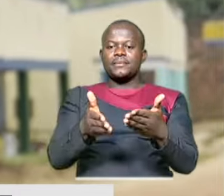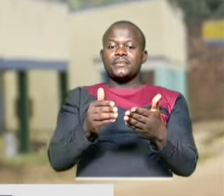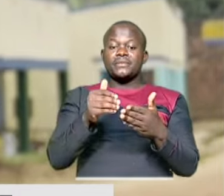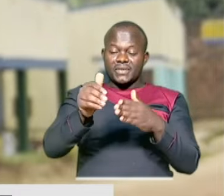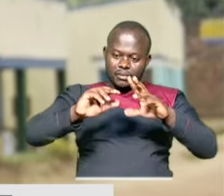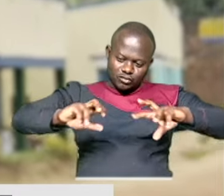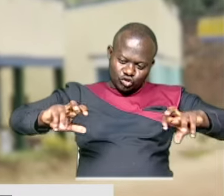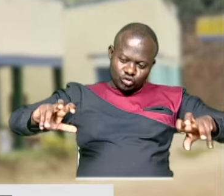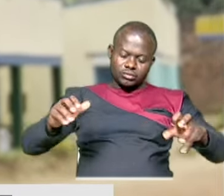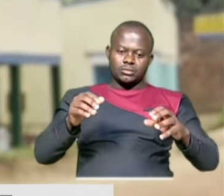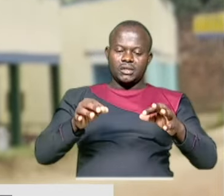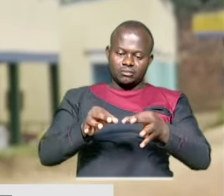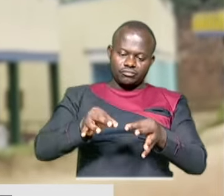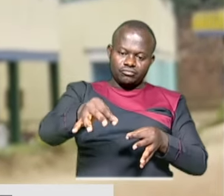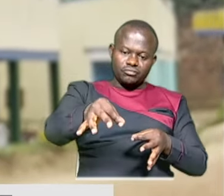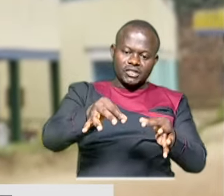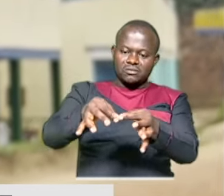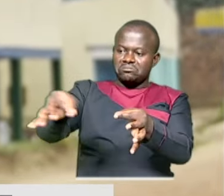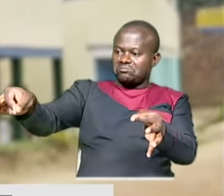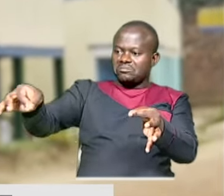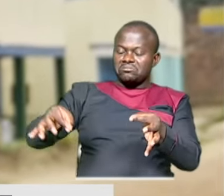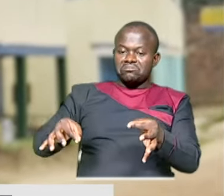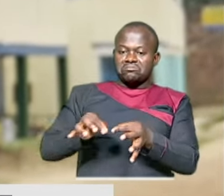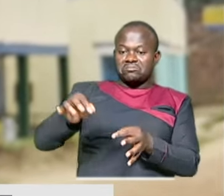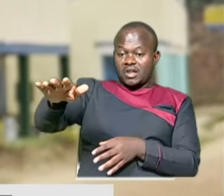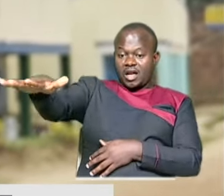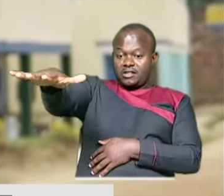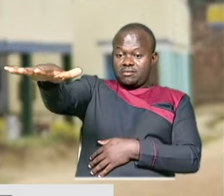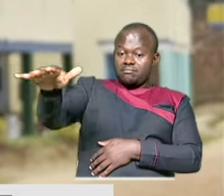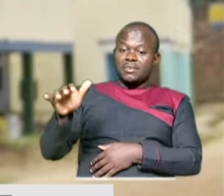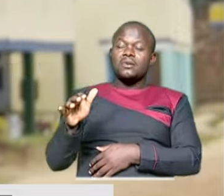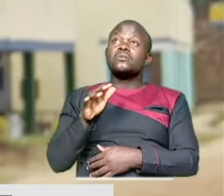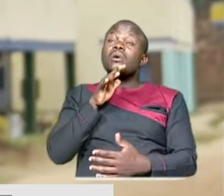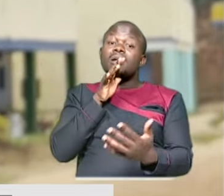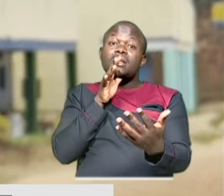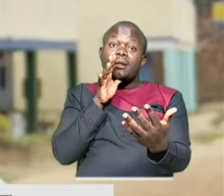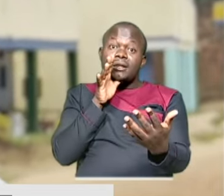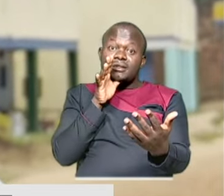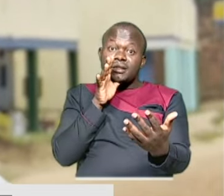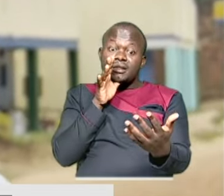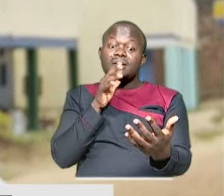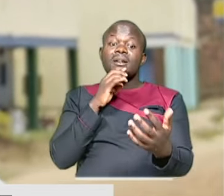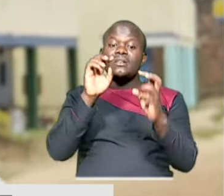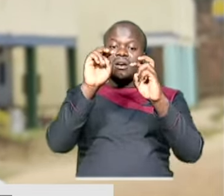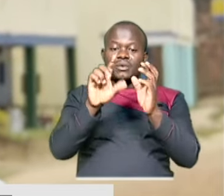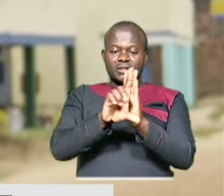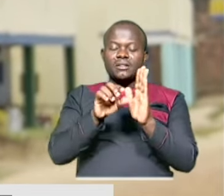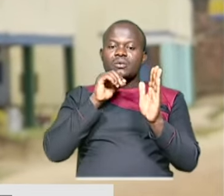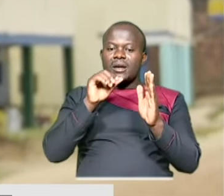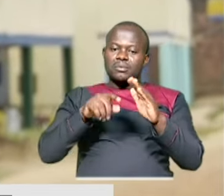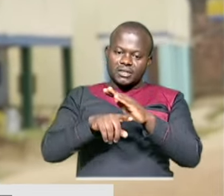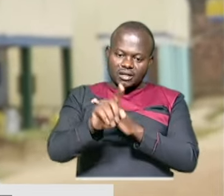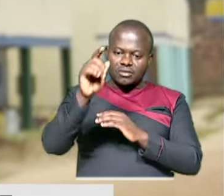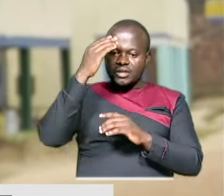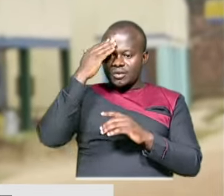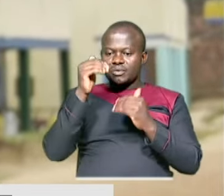kutupimira ubu butaka bwacu hari haruguru baradupimira ubwo twarategereje baravuga ati itegeko ntabwo ryari ryasohoka ryo kugira